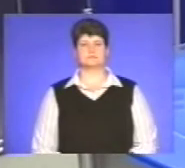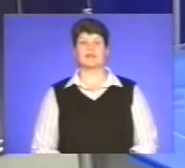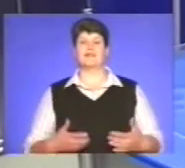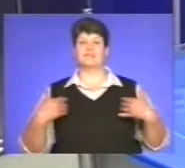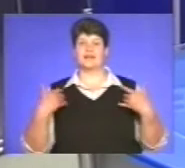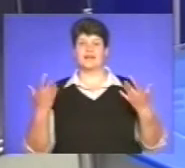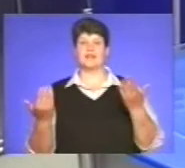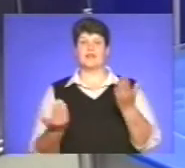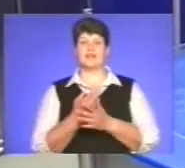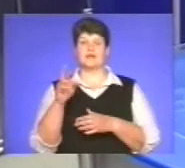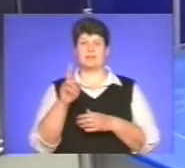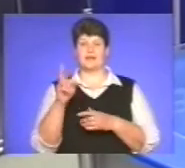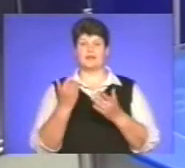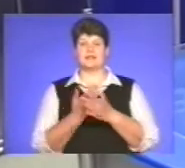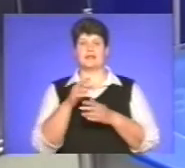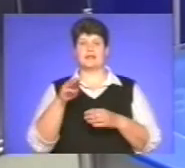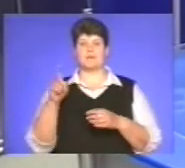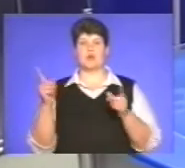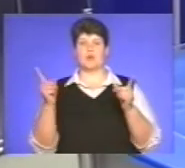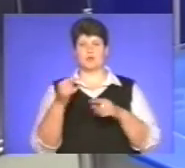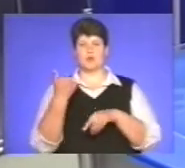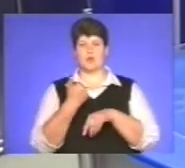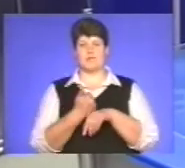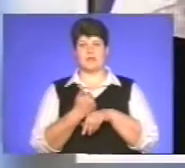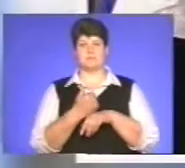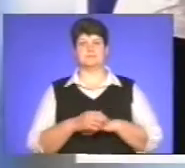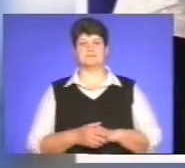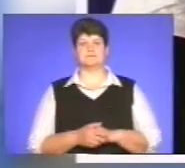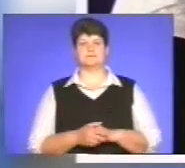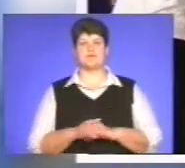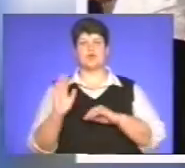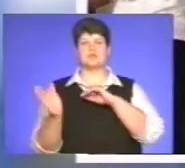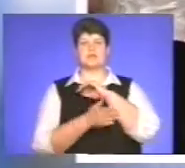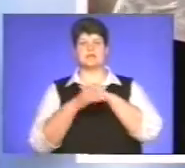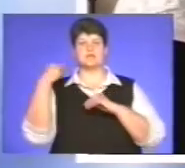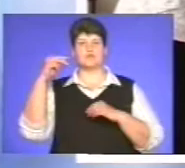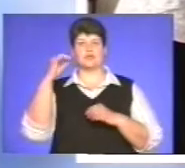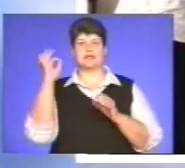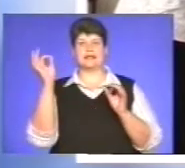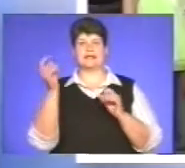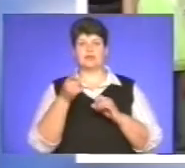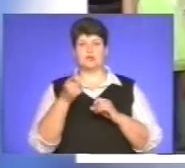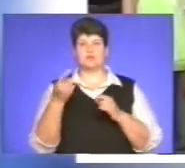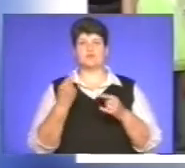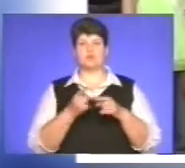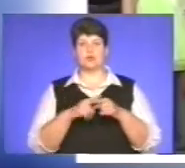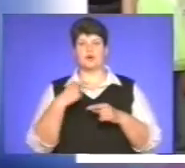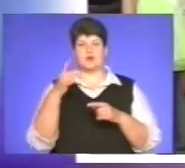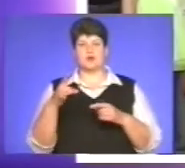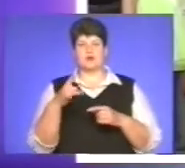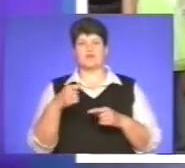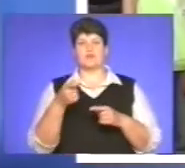Вітаю, новини п'ятниці у вістях ТТБ. Коротко про головне. Останній дзвоник на Тернопільщині. Цьогоріч у краї понад 7